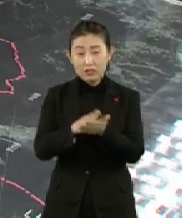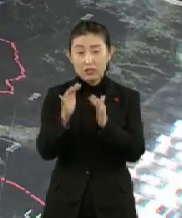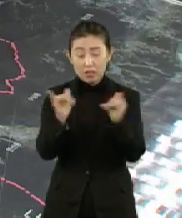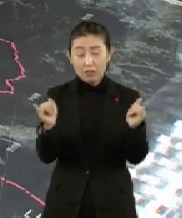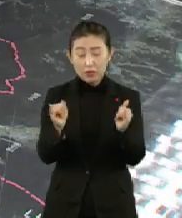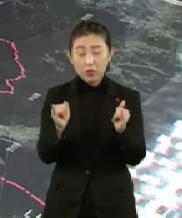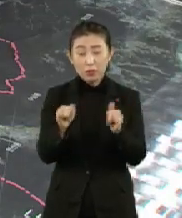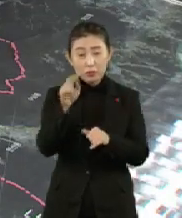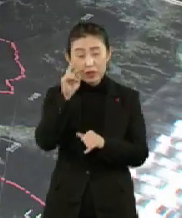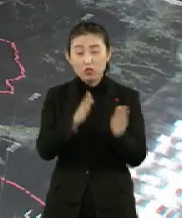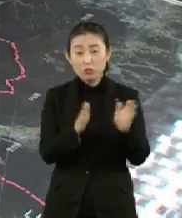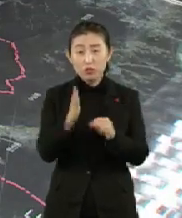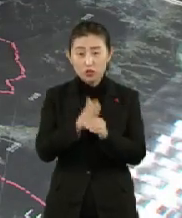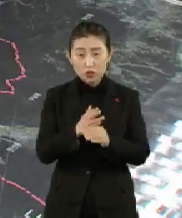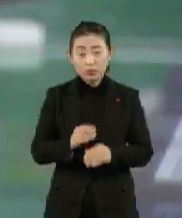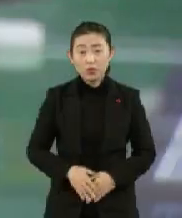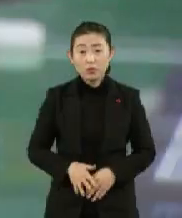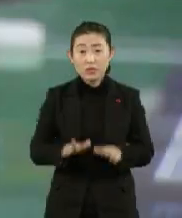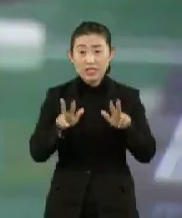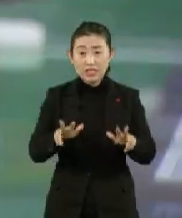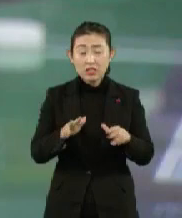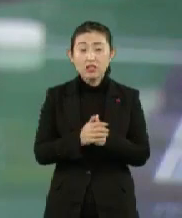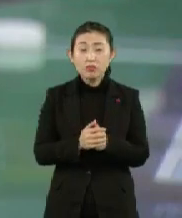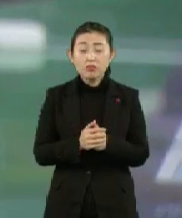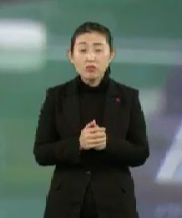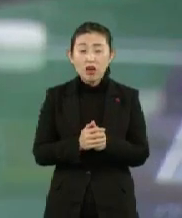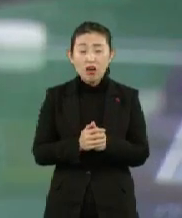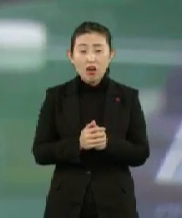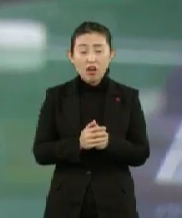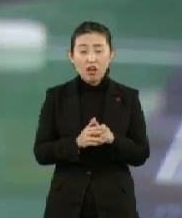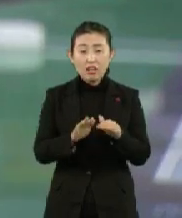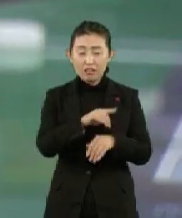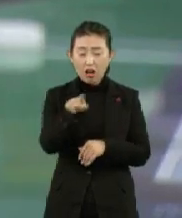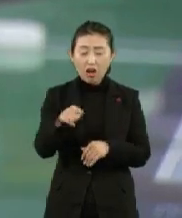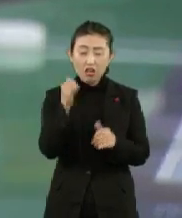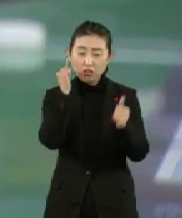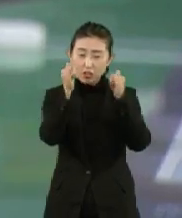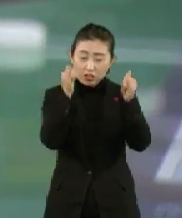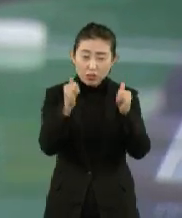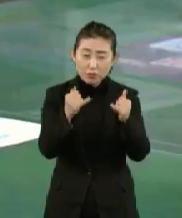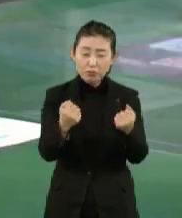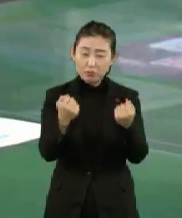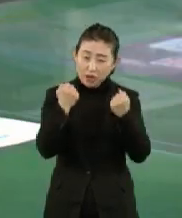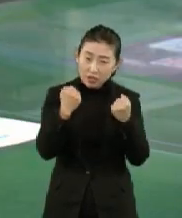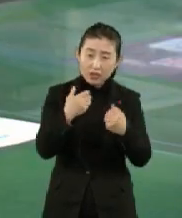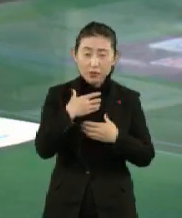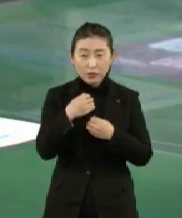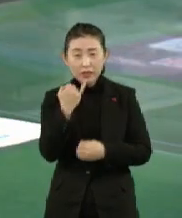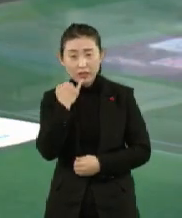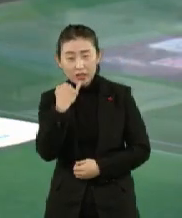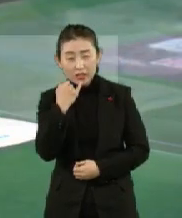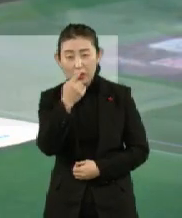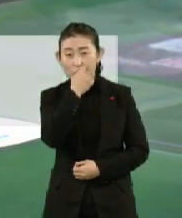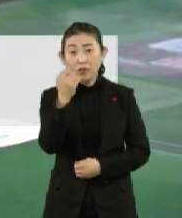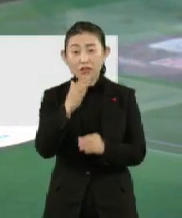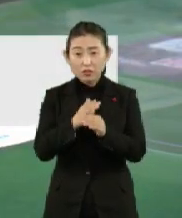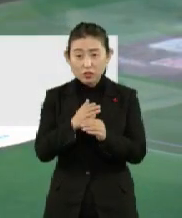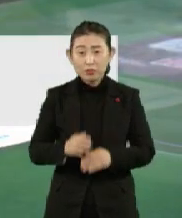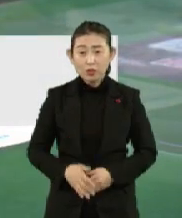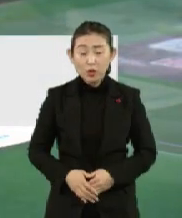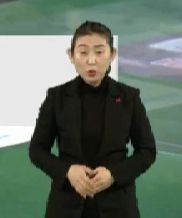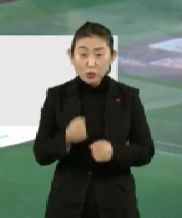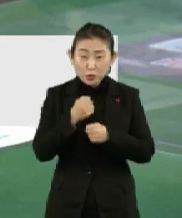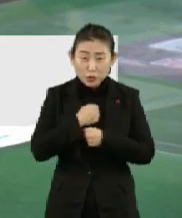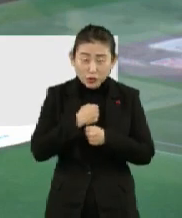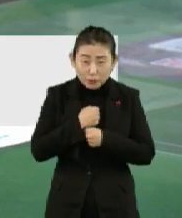특히 코로나19라는 특수 상황을 고려해 취약계층은 전화를 통해 안부를 확인하고 있습니다. 조심하시고